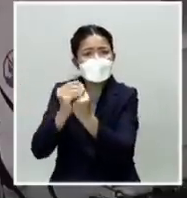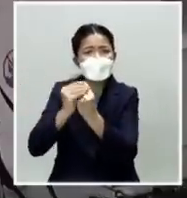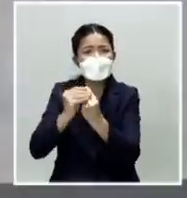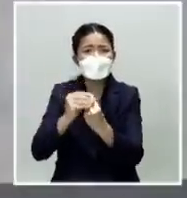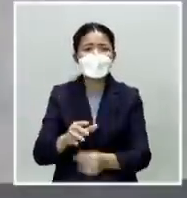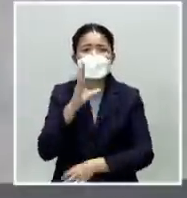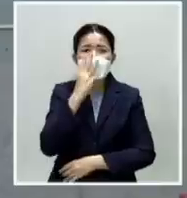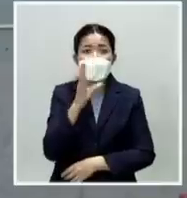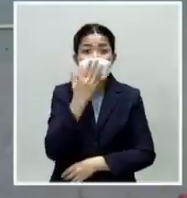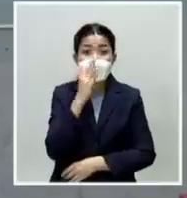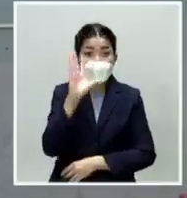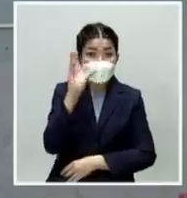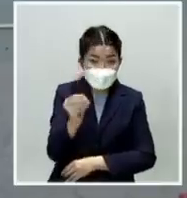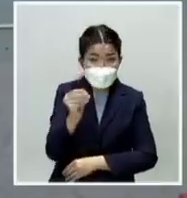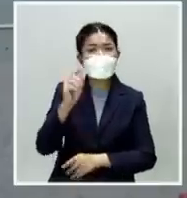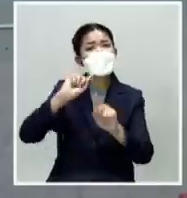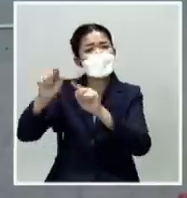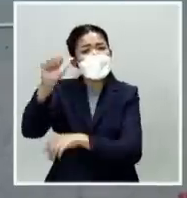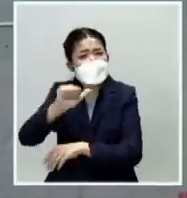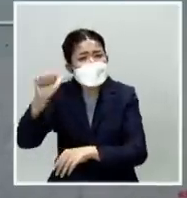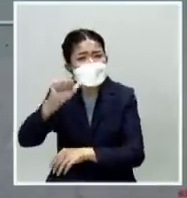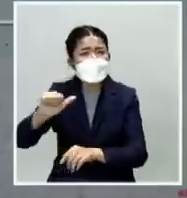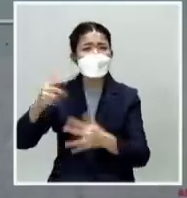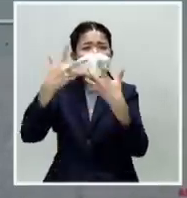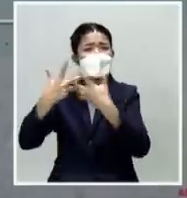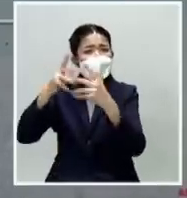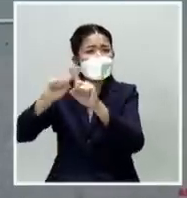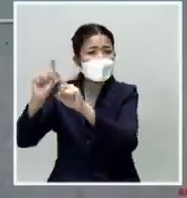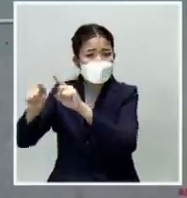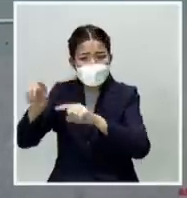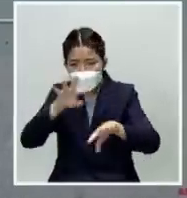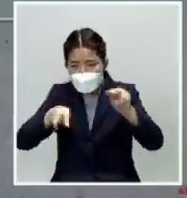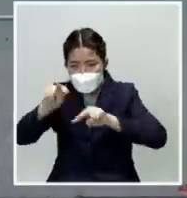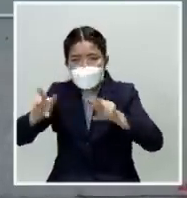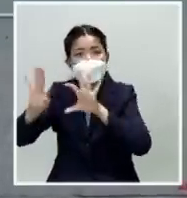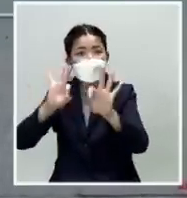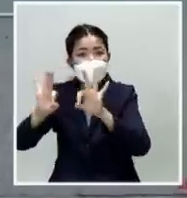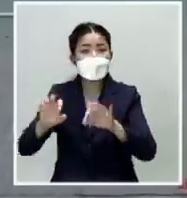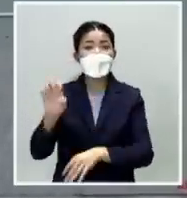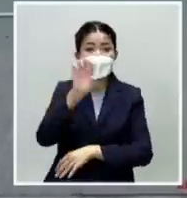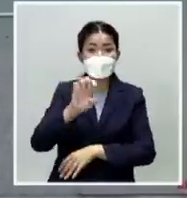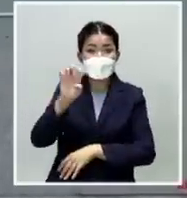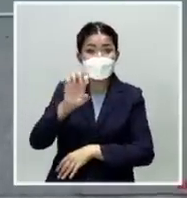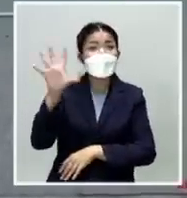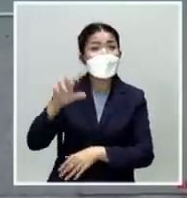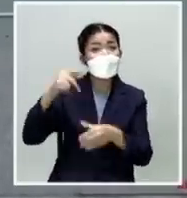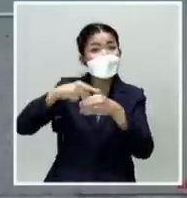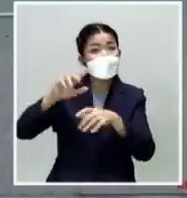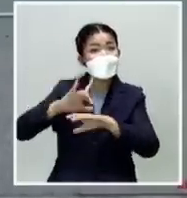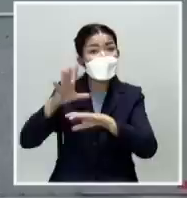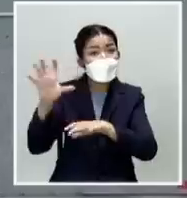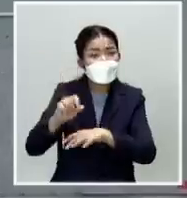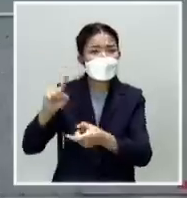ากแอฟริกาเหนือตะวันออกกลางเอเชียและจากสหรัฐเองทั้งนี้ยุโรปนั้นพึ่งพาก๊าซธรรมชาติจากรั